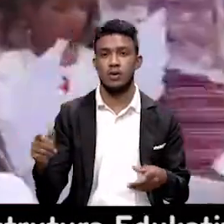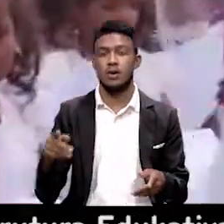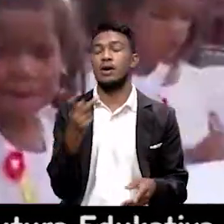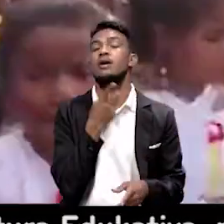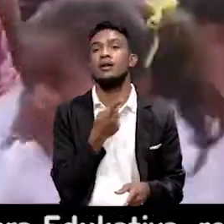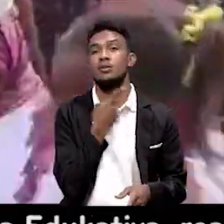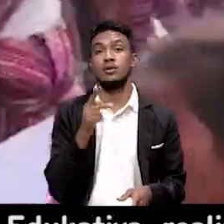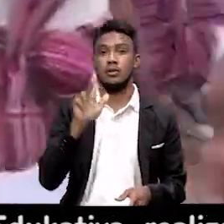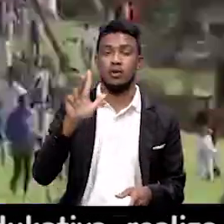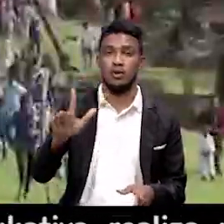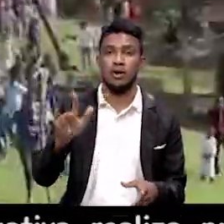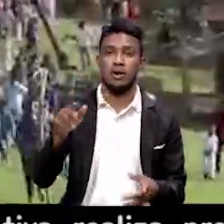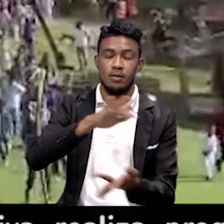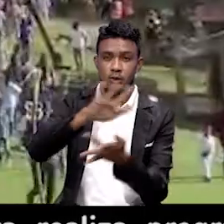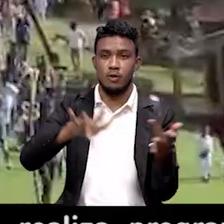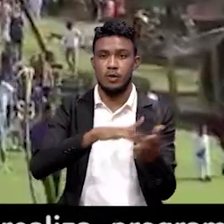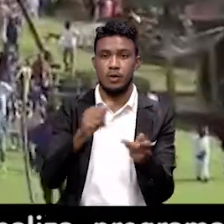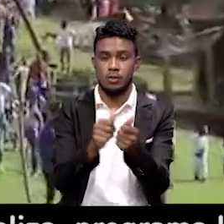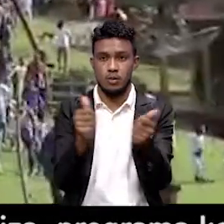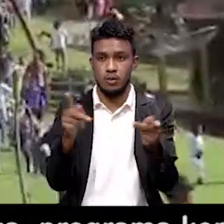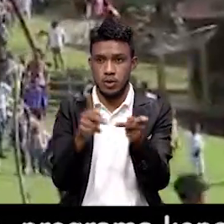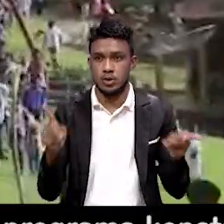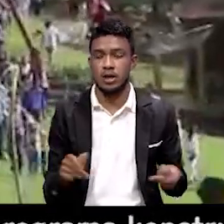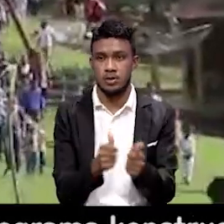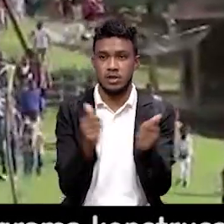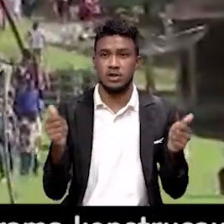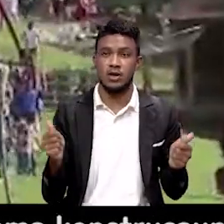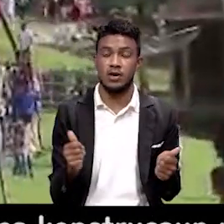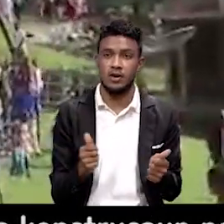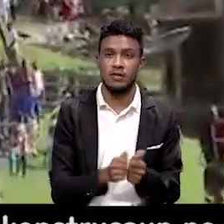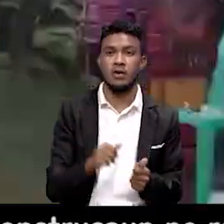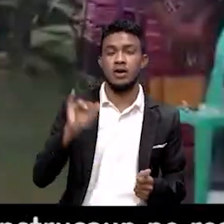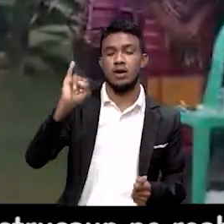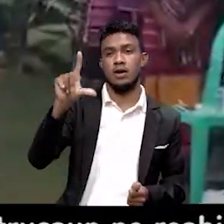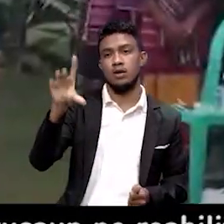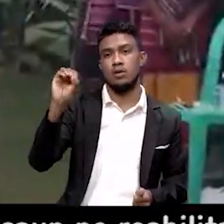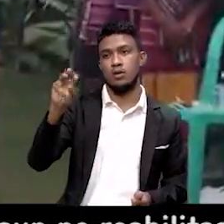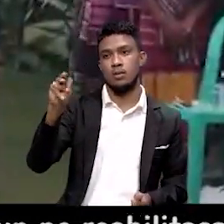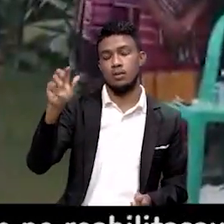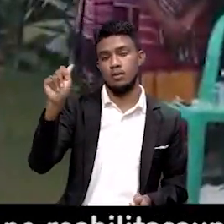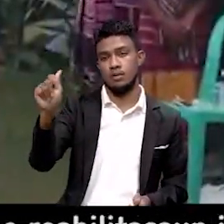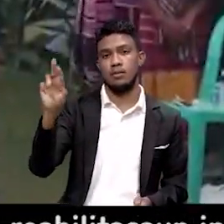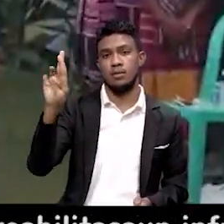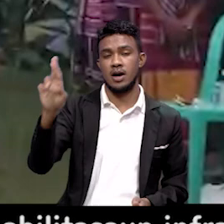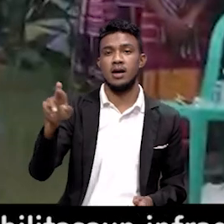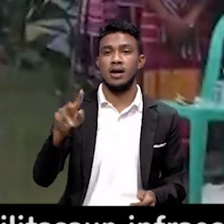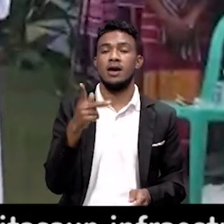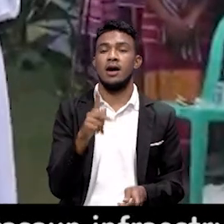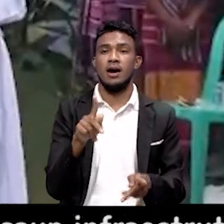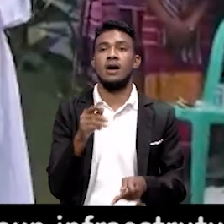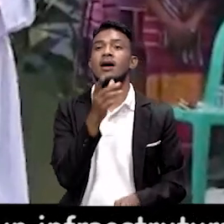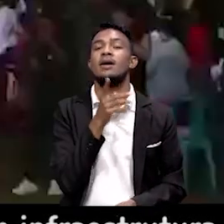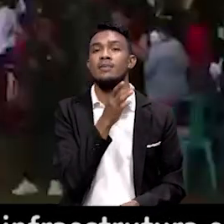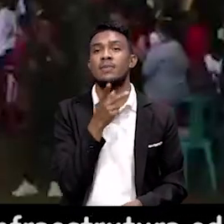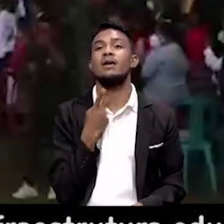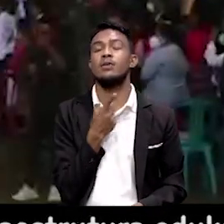halo viajem ba postu administrativo Ilomar municipal autem to iha Ilomar amu na intulune simu husi